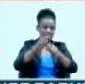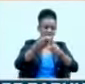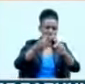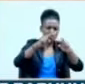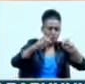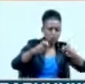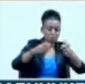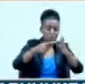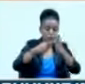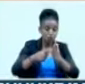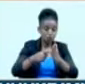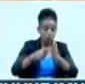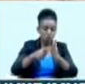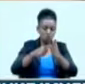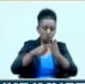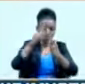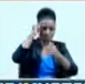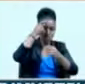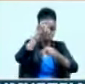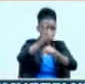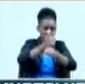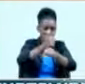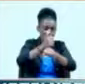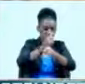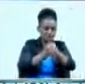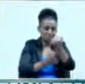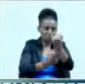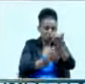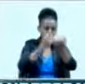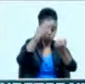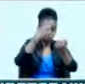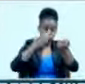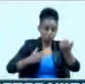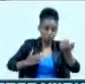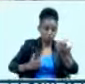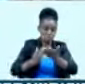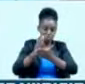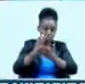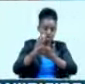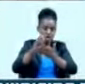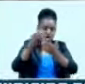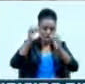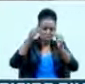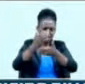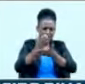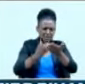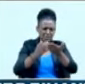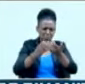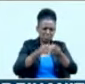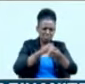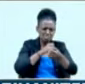muri ubushakashatsi binagaragaza ko ingamba guverinoma yashyizeho zikamije kurengera ubuzima bw'abantu nubwo hari bamwe batahise bazakira